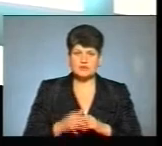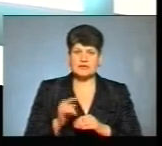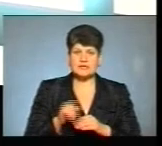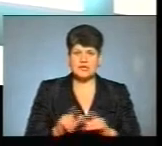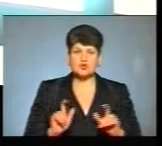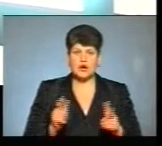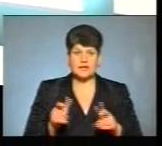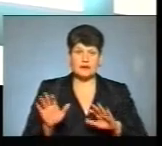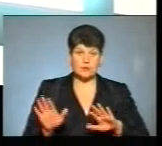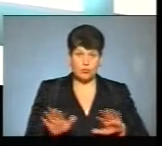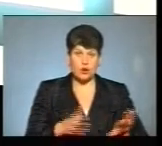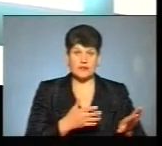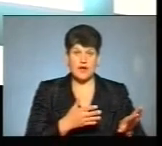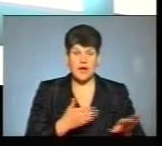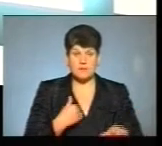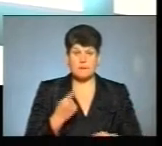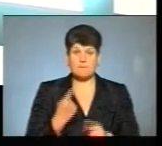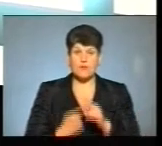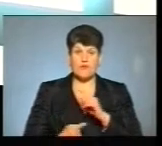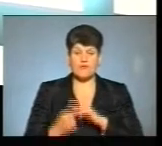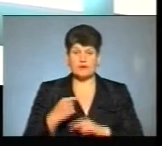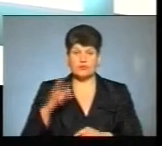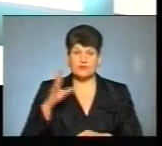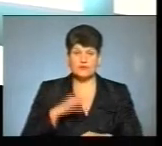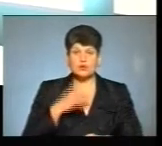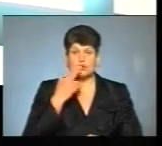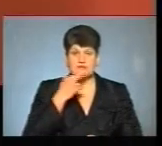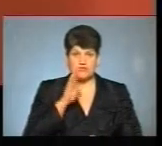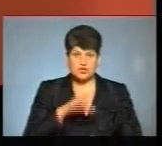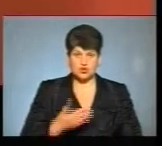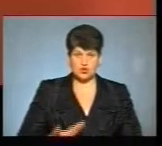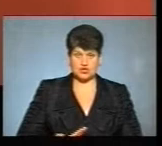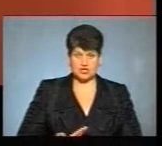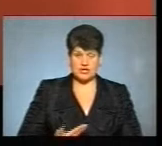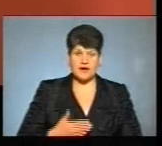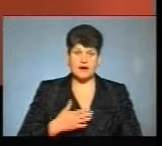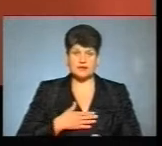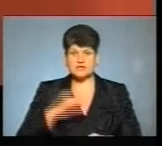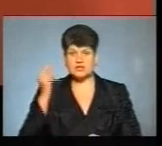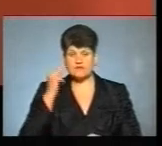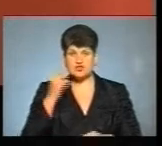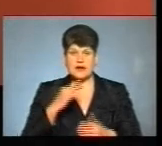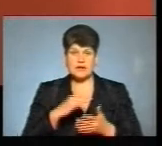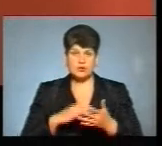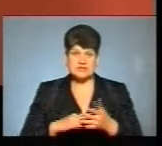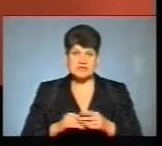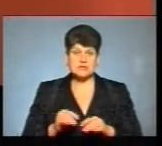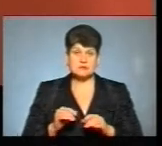карантин пройде, ми вернемося всі до звичного життя, наш навчальний процес продовжиться.